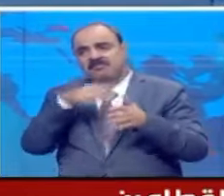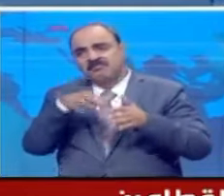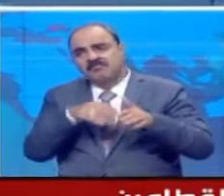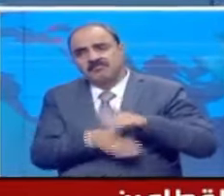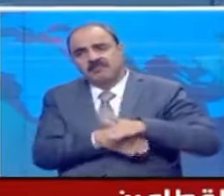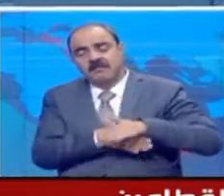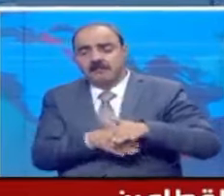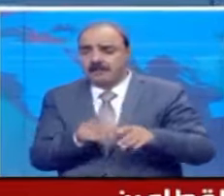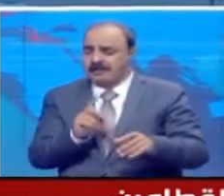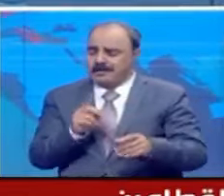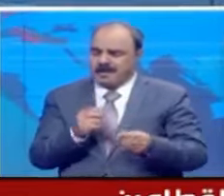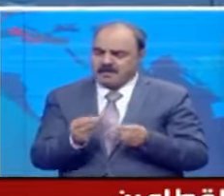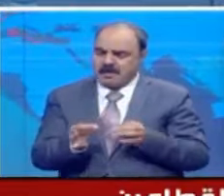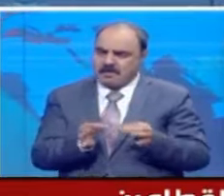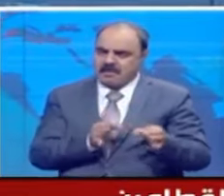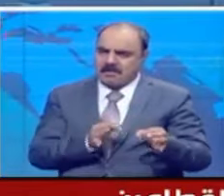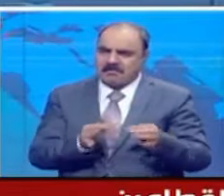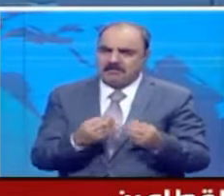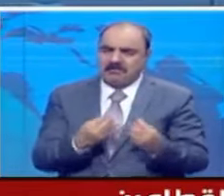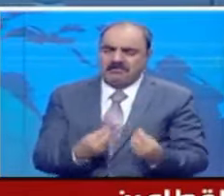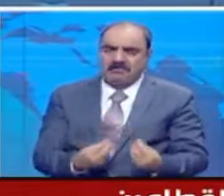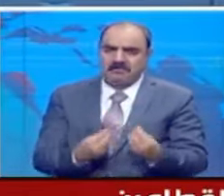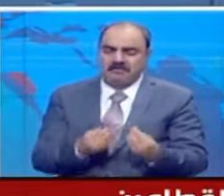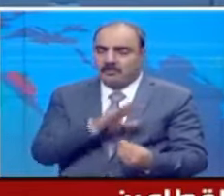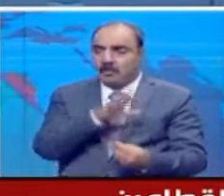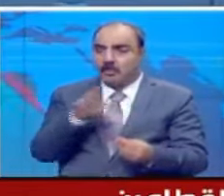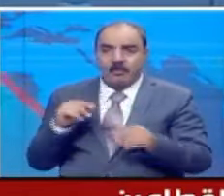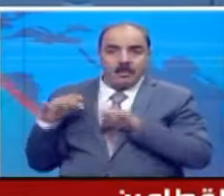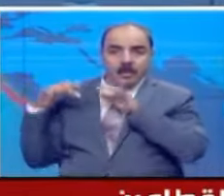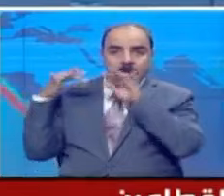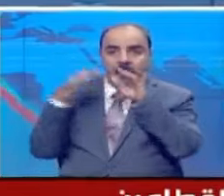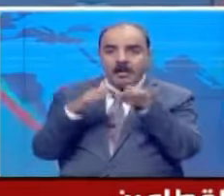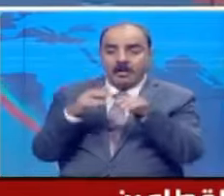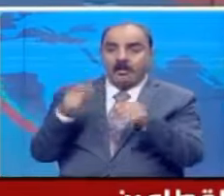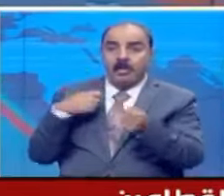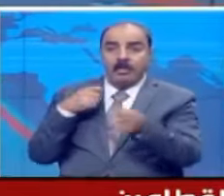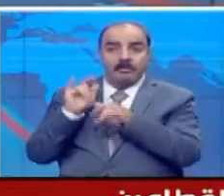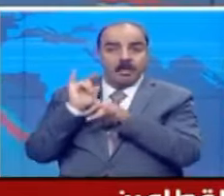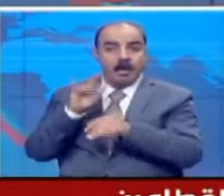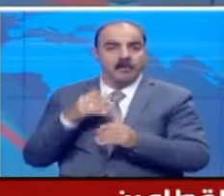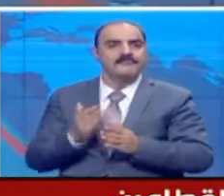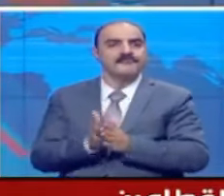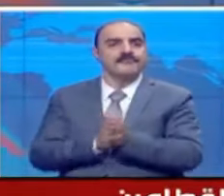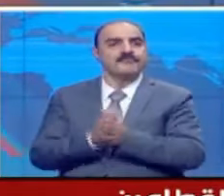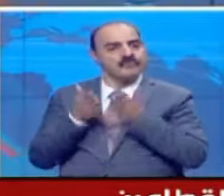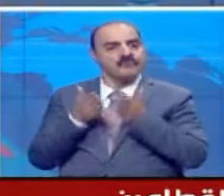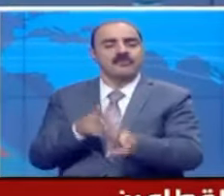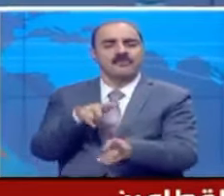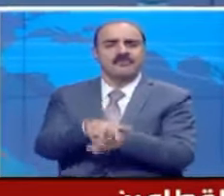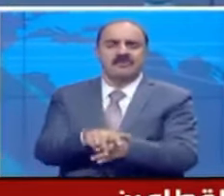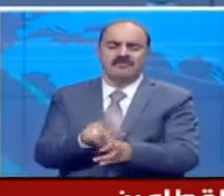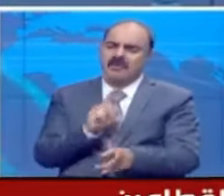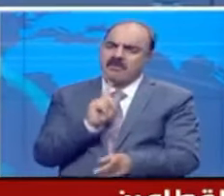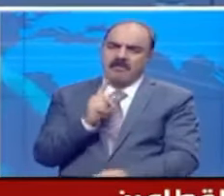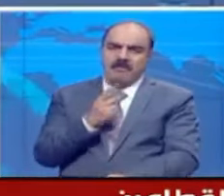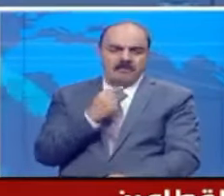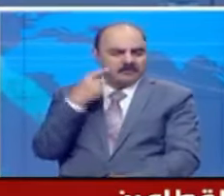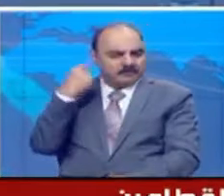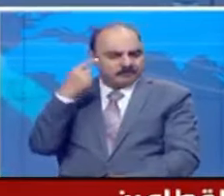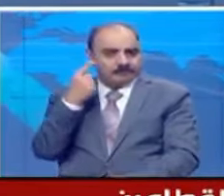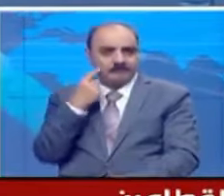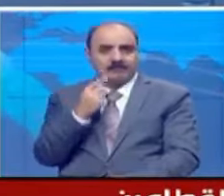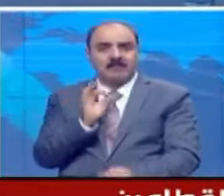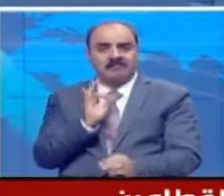مستمر، وده بشكل أو بآخر بيشارك في أزمة بالنسبة للسوق المصري؟ خليني اقول لحضرتك يمكن الجزئيه دي